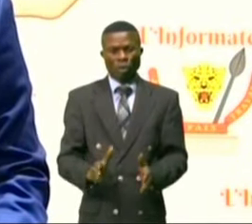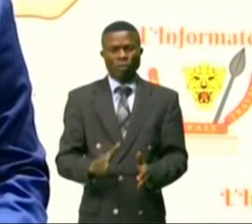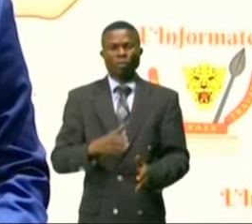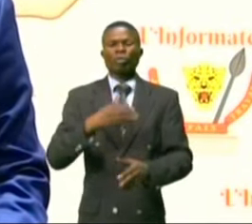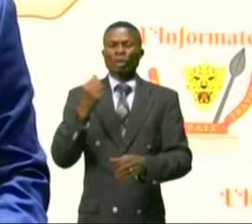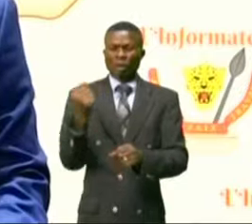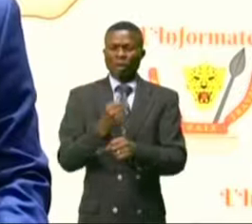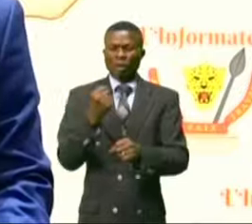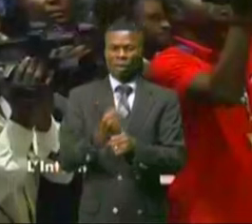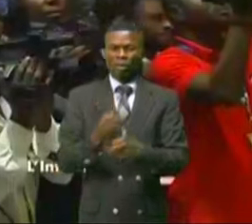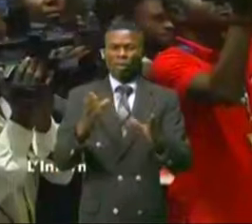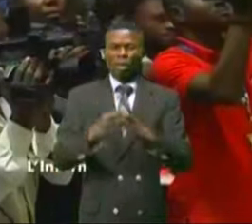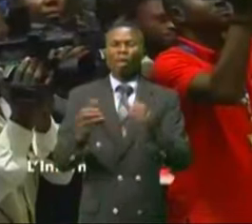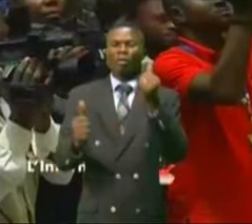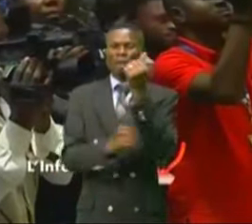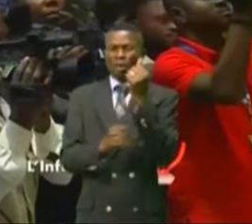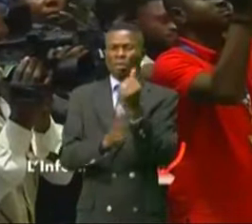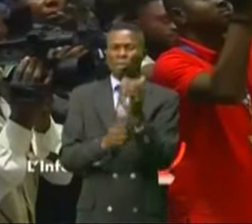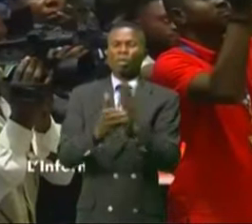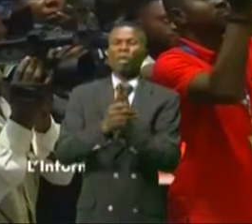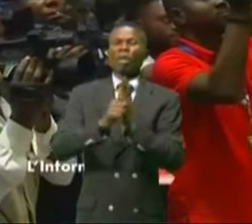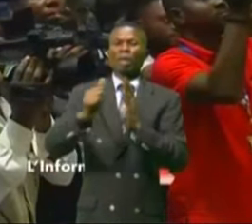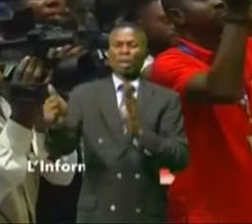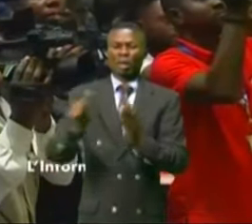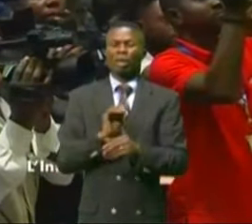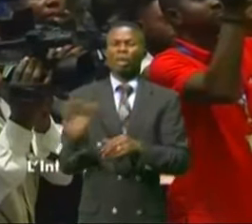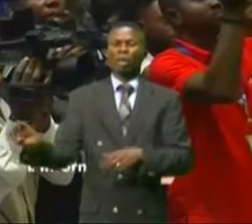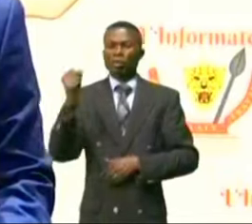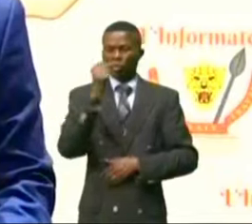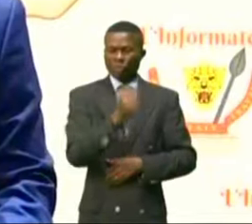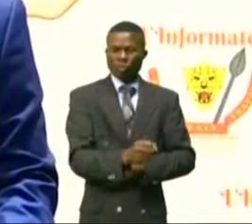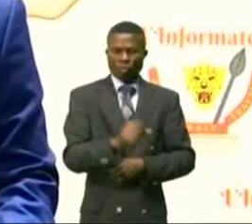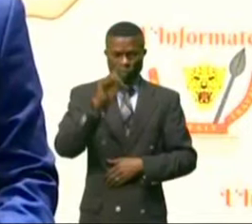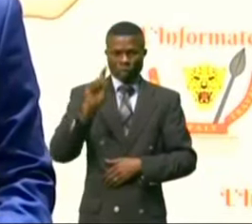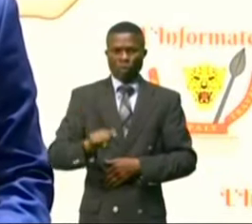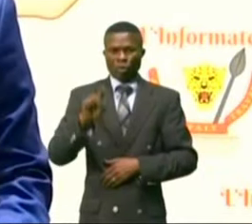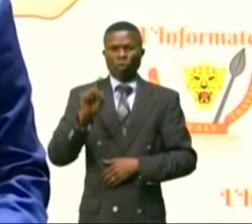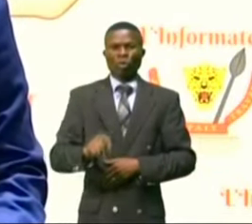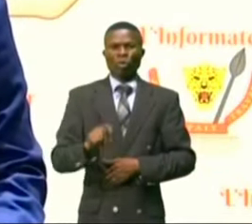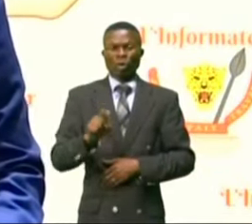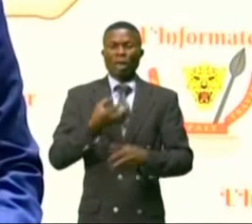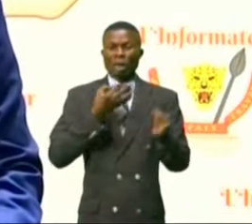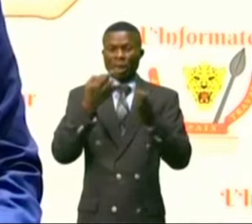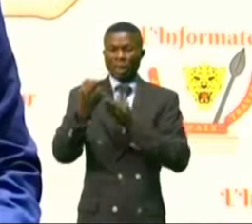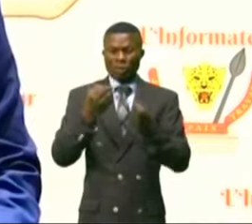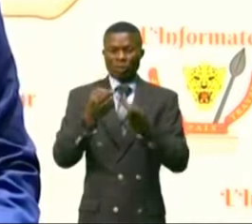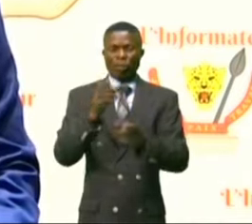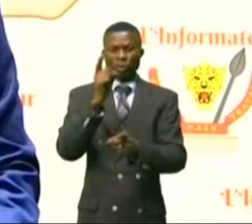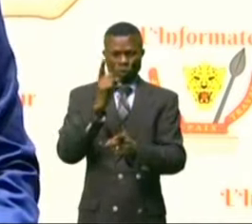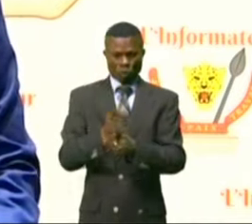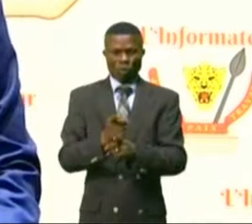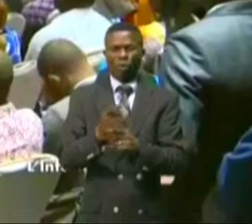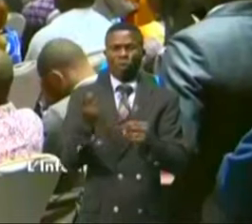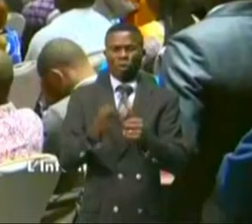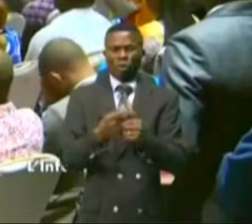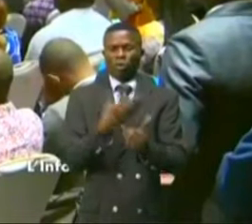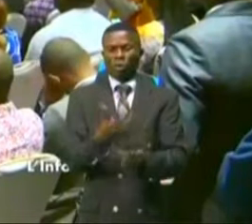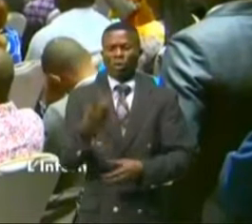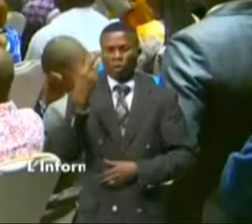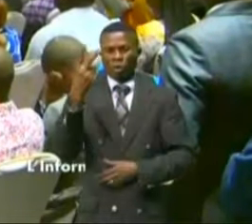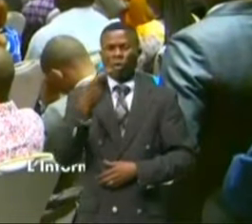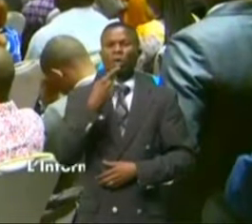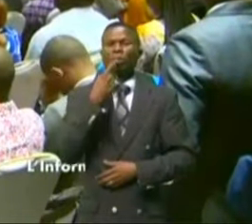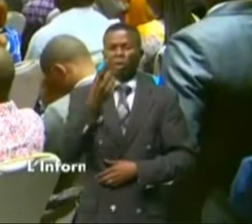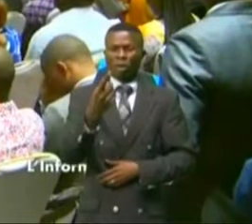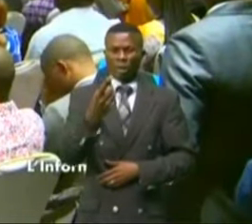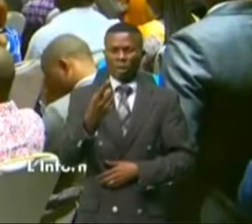que par les personnes ayant qualité à les engager et ils devront préciser principalement des choses. Déclarer